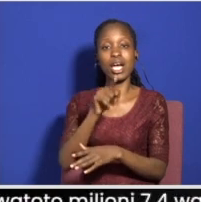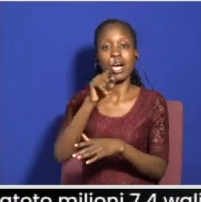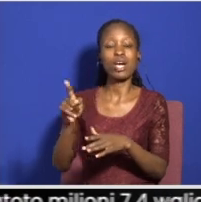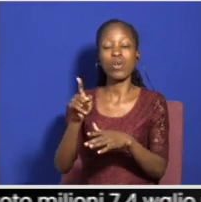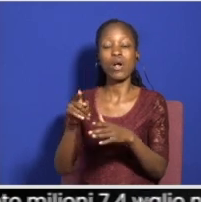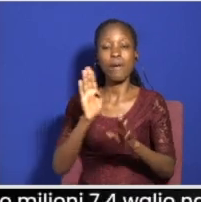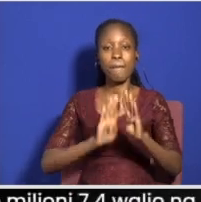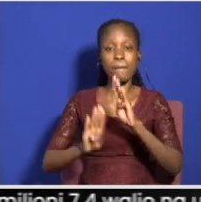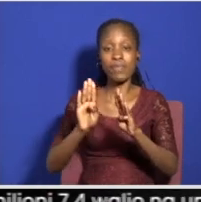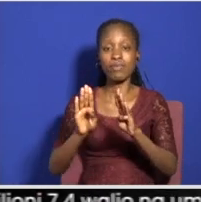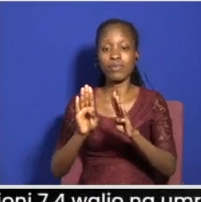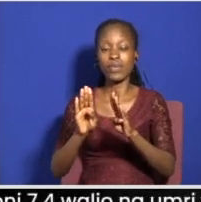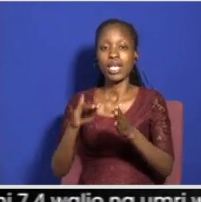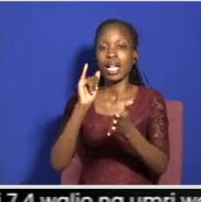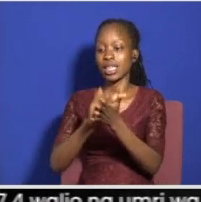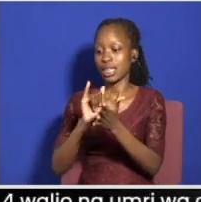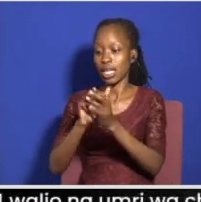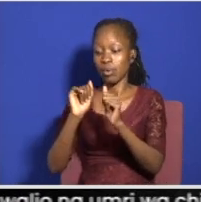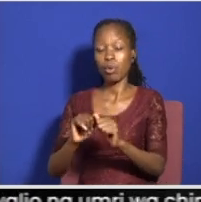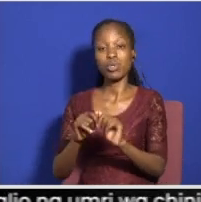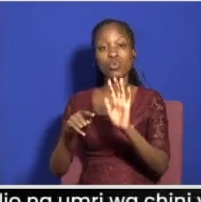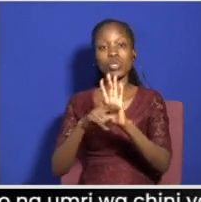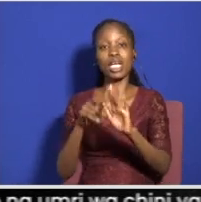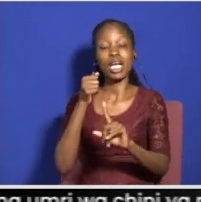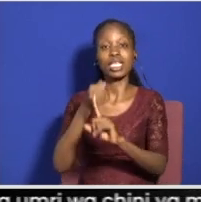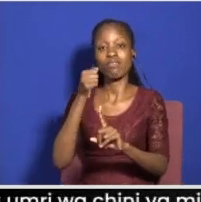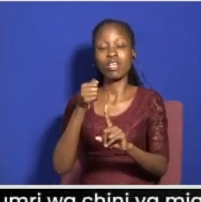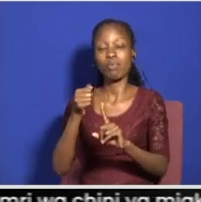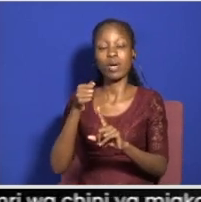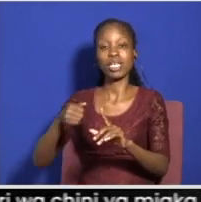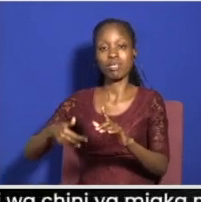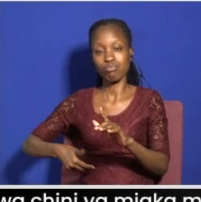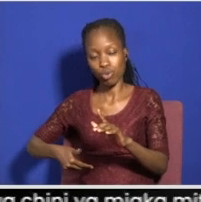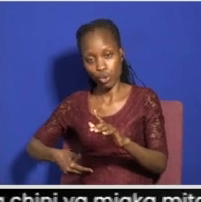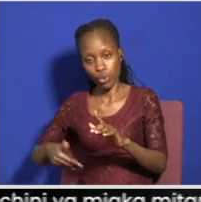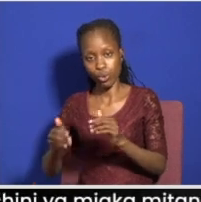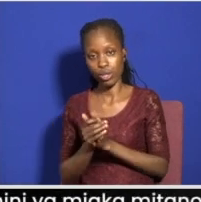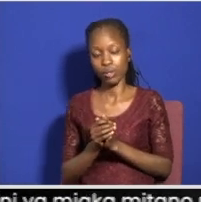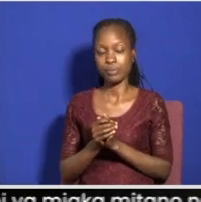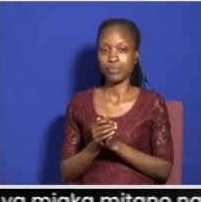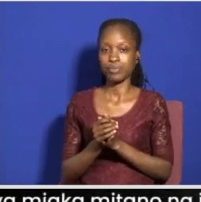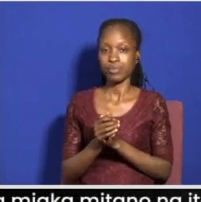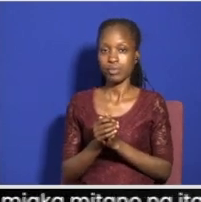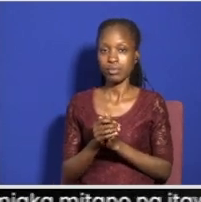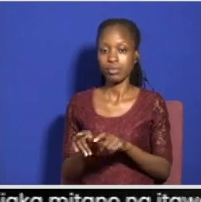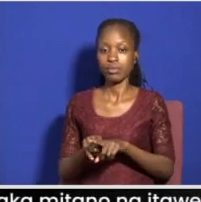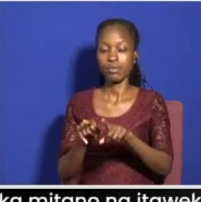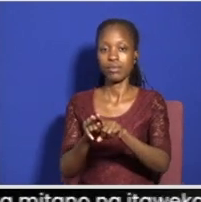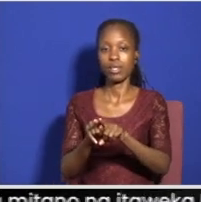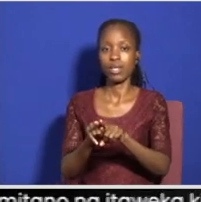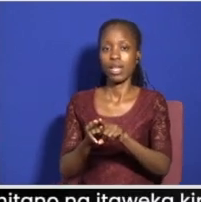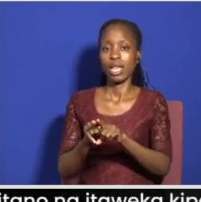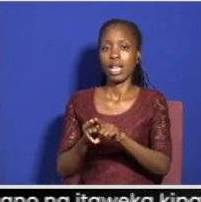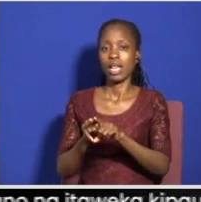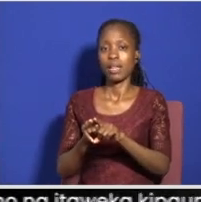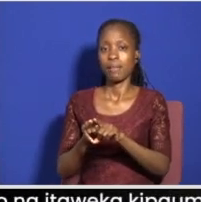ikaathiri nitasema vijana wadogo na hata kukuza kuenea kwa maadili potovu humu nchini. Basi bila shaka wakazi wapo